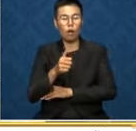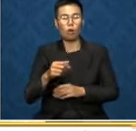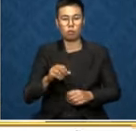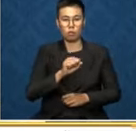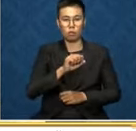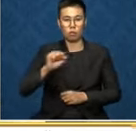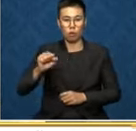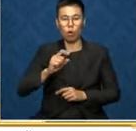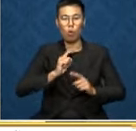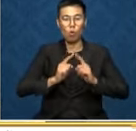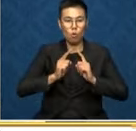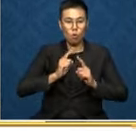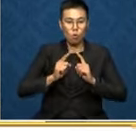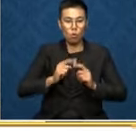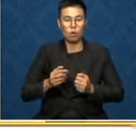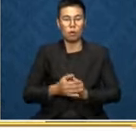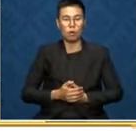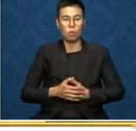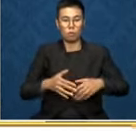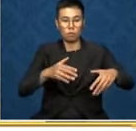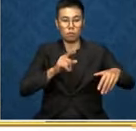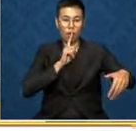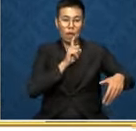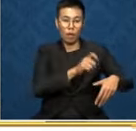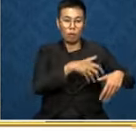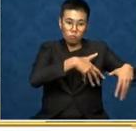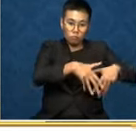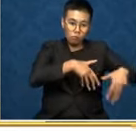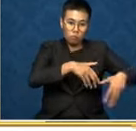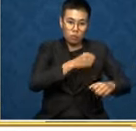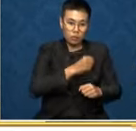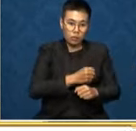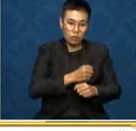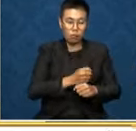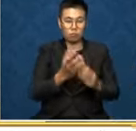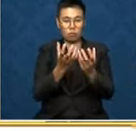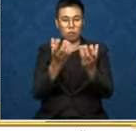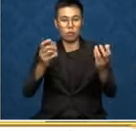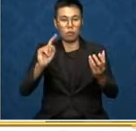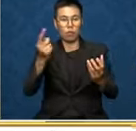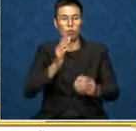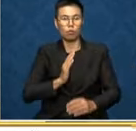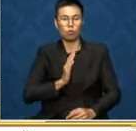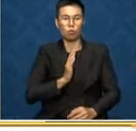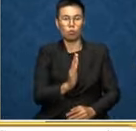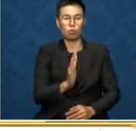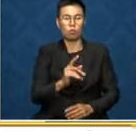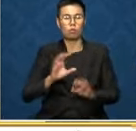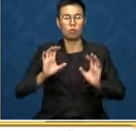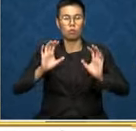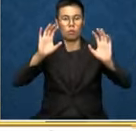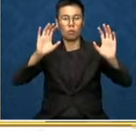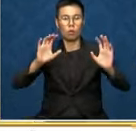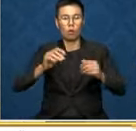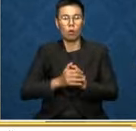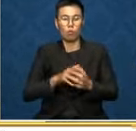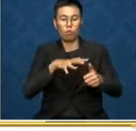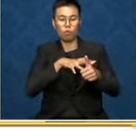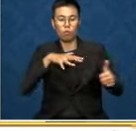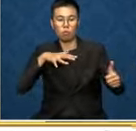ยติการออกเสียงประชามติเพื่อให้มีการจัดทำรับำนวนฉบับใหม่ซึ่งตรงตามนโยบายของรัฐบาลที่นำโดยท่านนายก